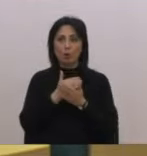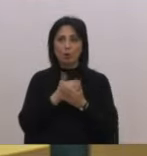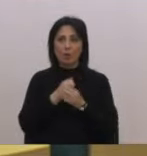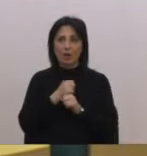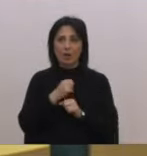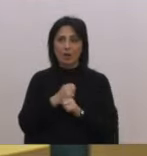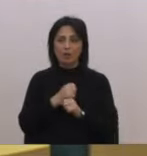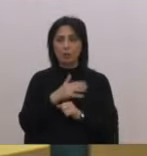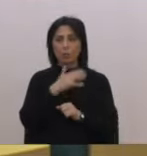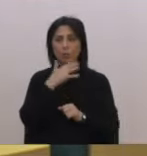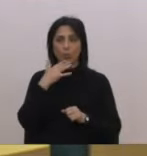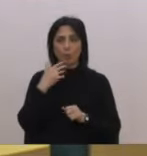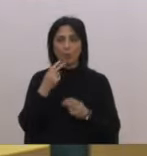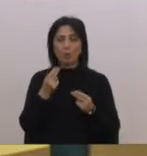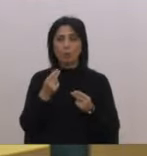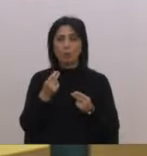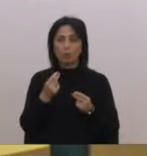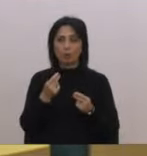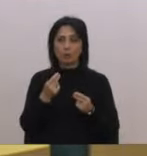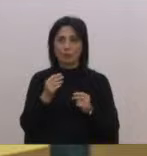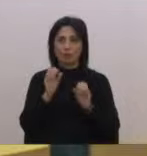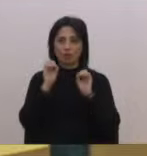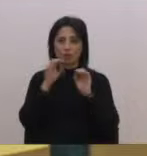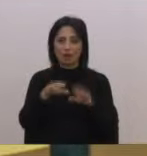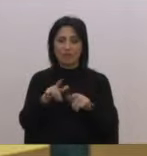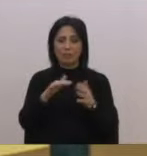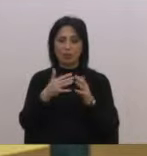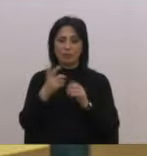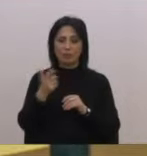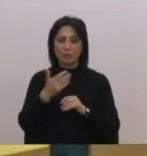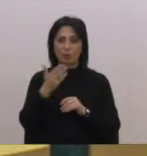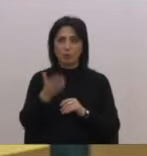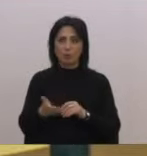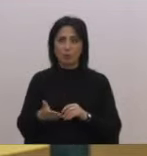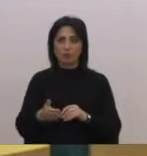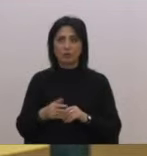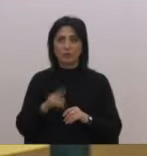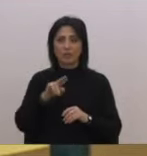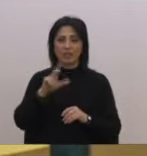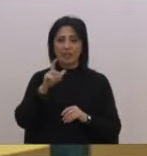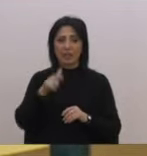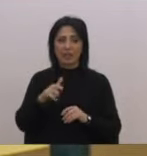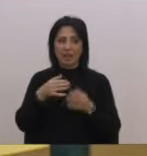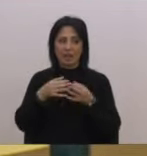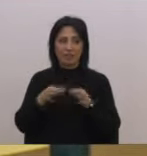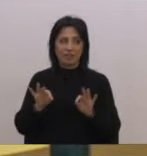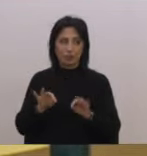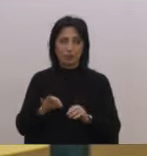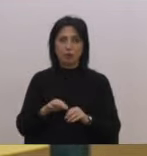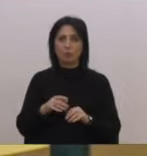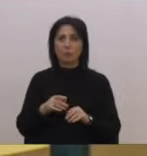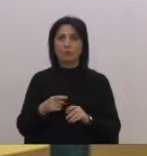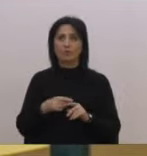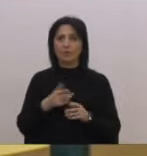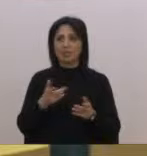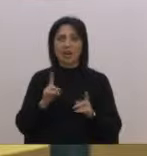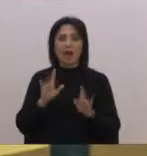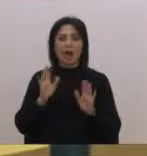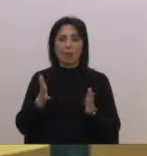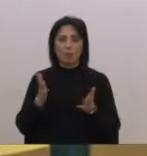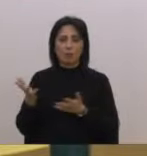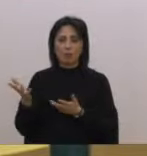cheta, uamravi puli. Chavi dam soplis meurne obași. Dehegezgan, cavantavi suple, chatuli suple, bita, rar